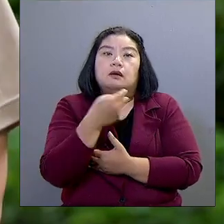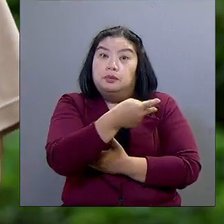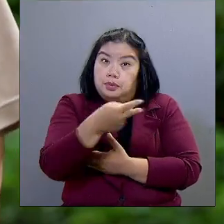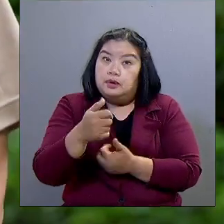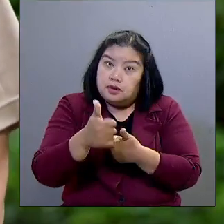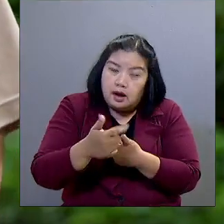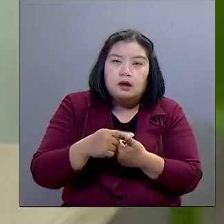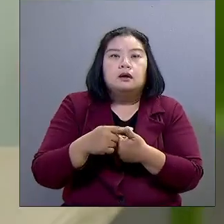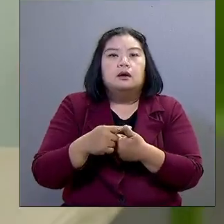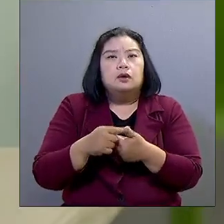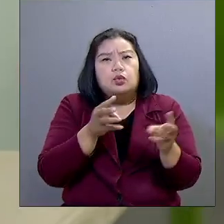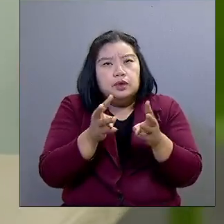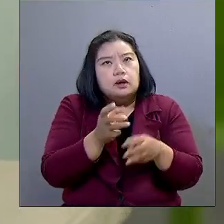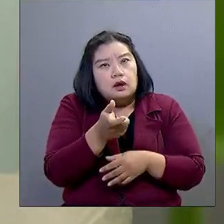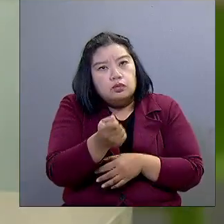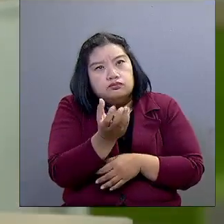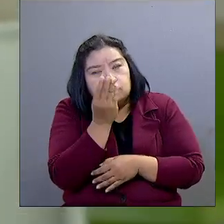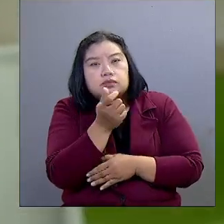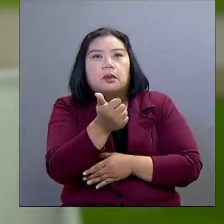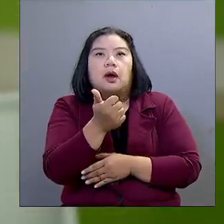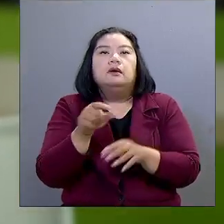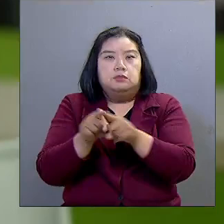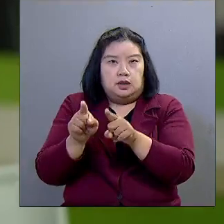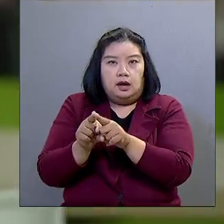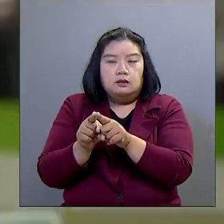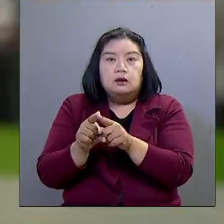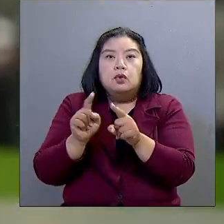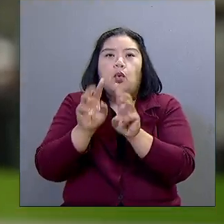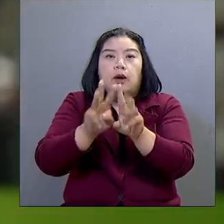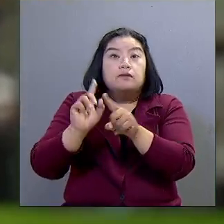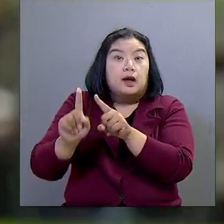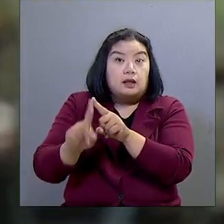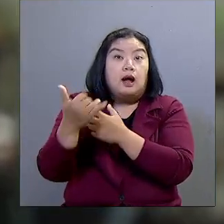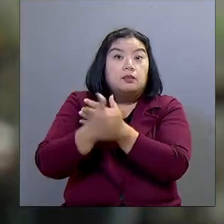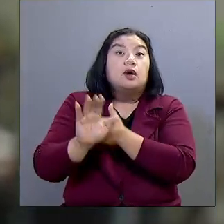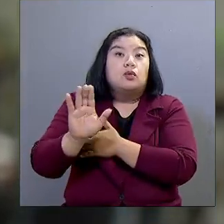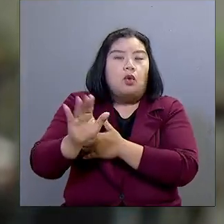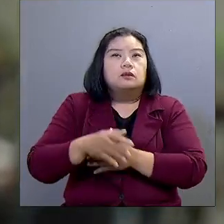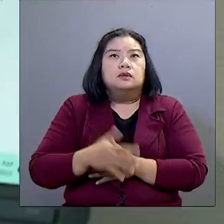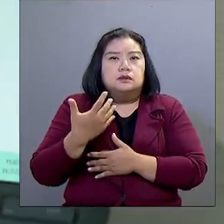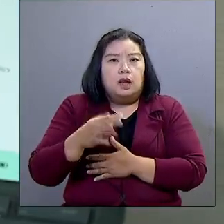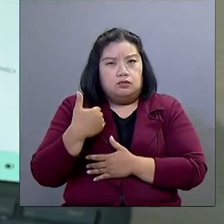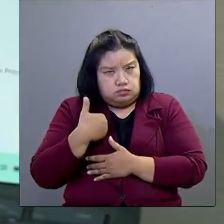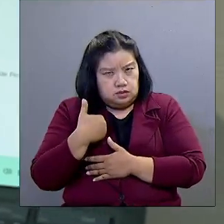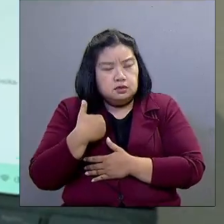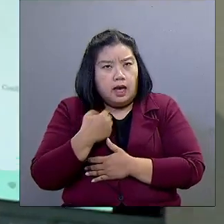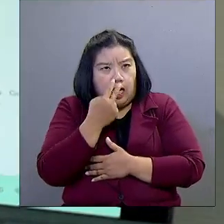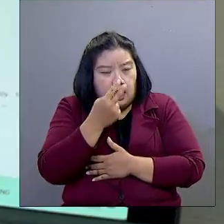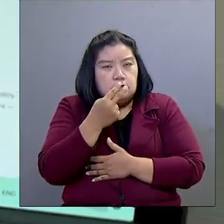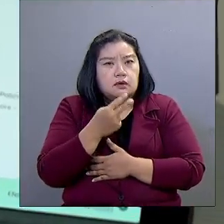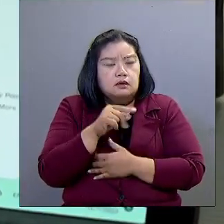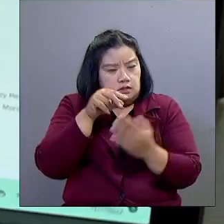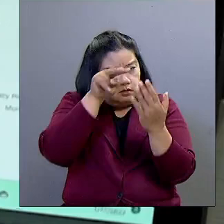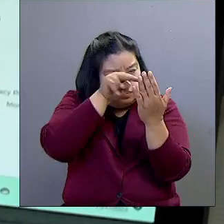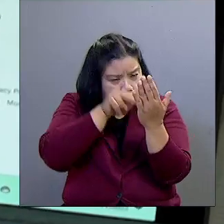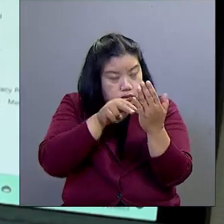หรือช่องทางการรับชมอันนี้รวบรวมมาได้จากเว็บบอร์ดออนไลน์ของต่างชาตินะครับก็คือเขาอ่านซีนอปซิสหรือว่าอ่านเรื่องย่อครับเพราะมีคนเอาเ